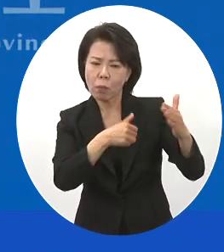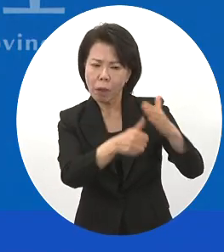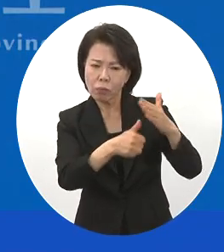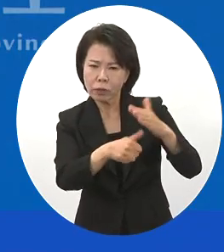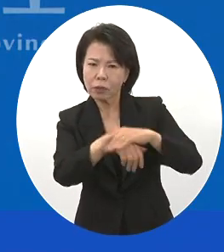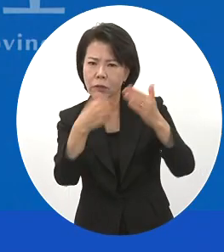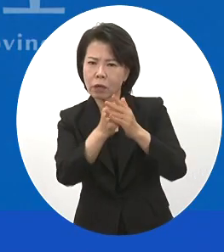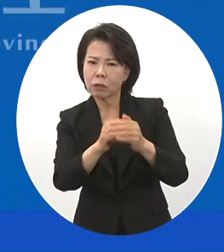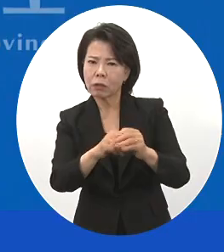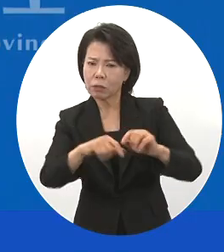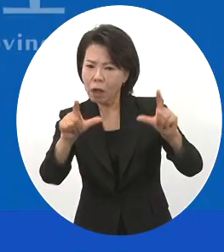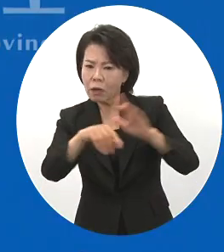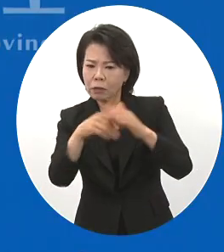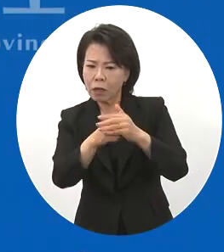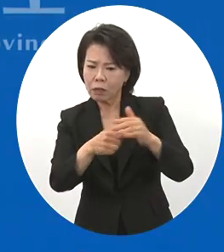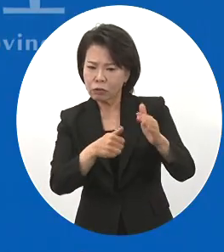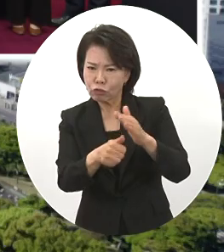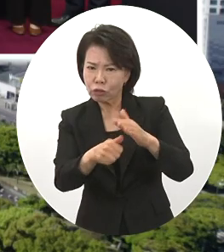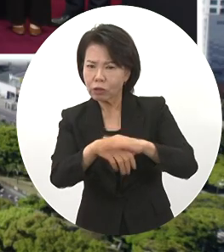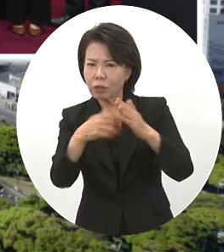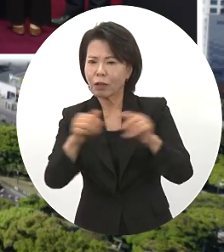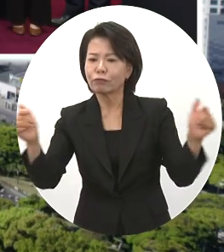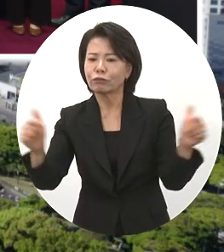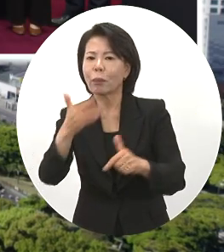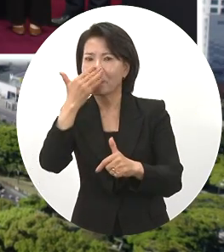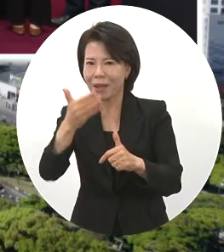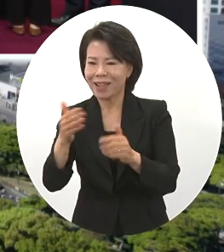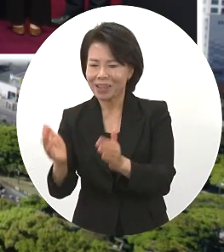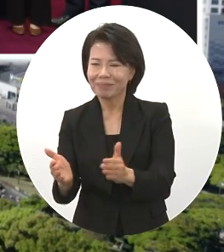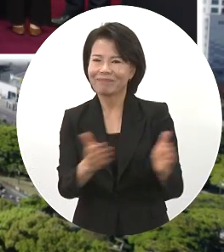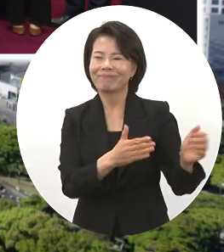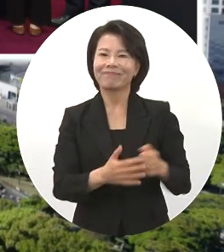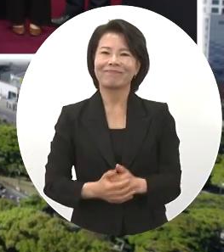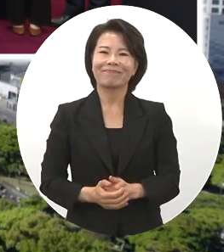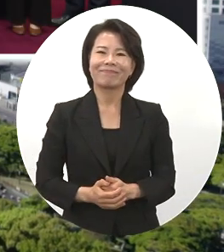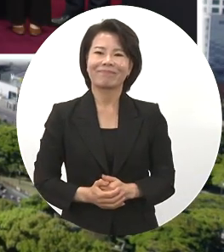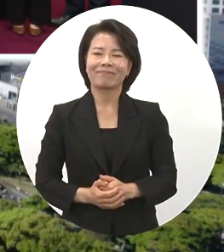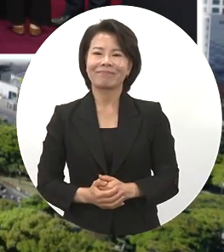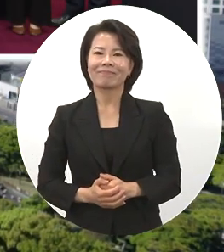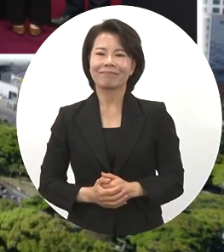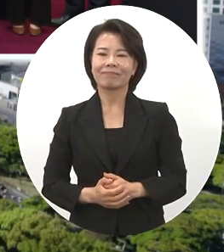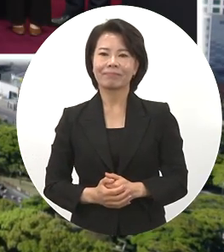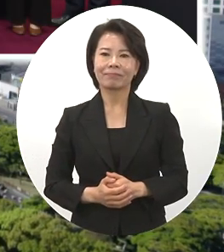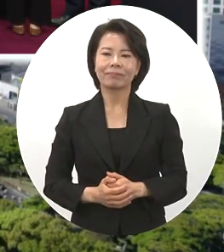일수 이런 부분들을 굉장히 줄여서 다음 소식입니다.